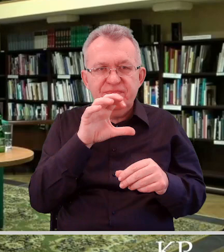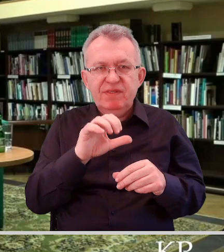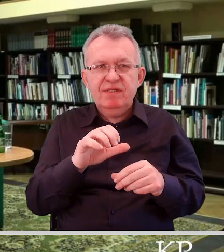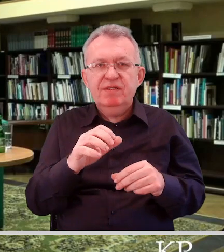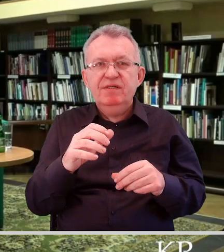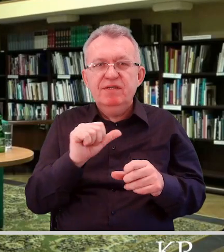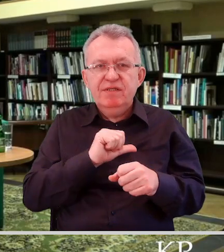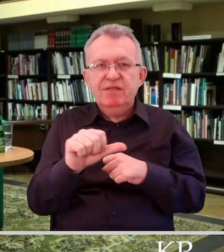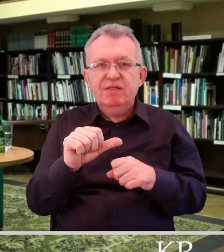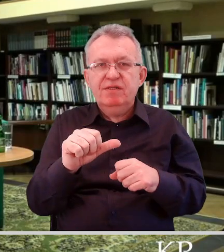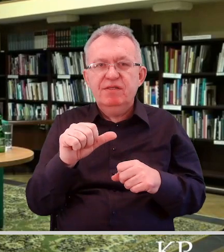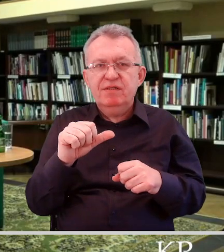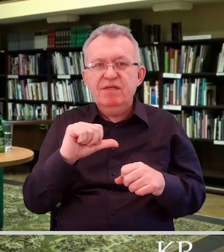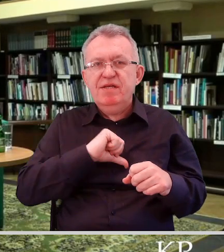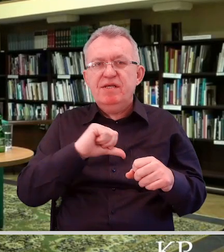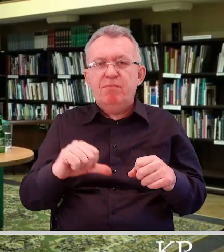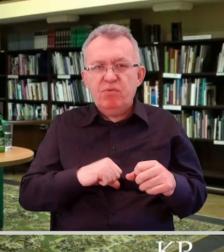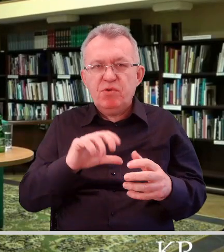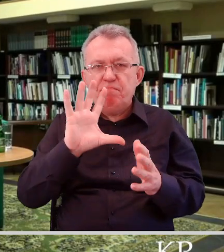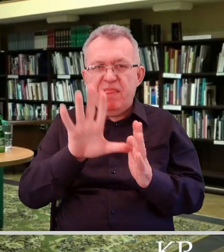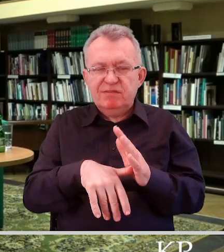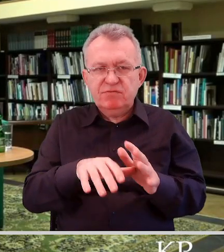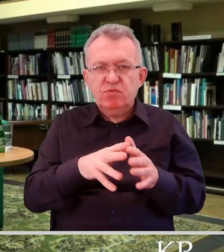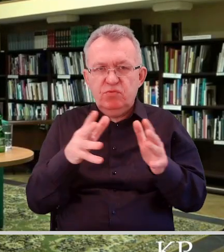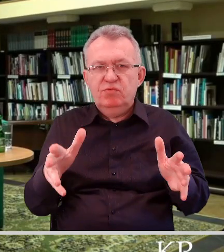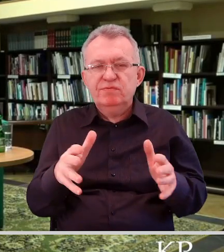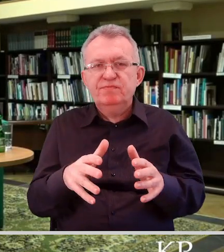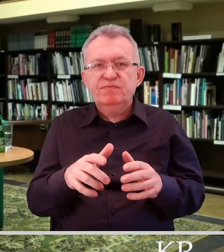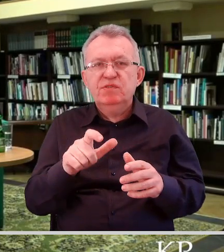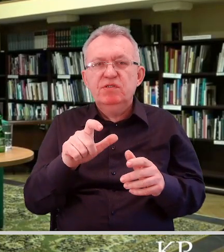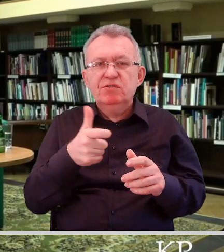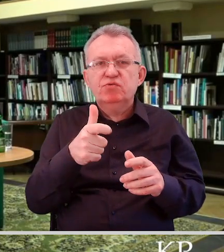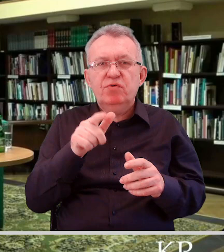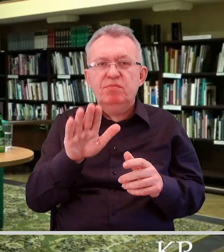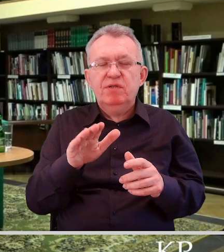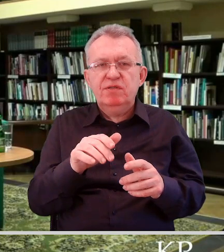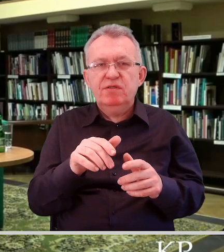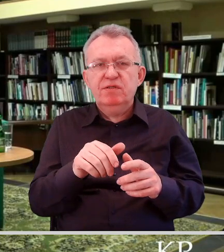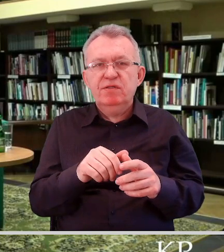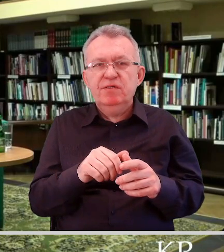w szpony tego kapitalistycznego miasta. I właściwie cóż z jej